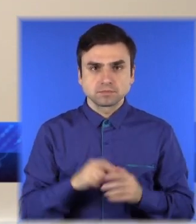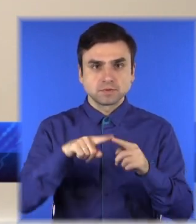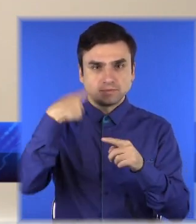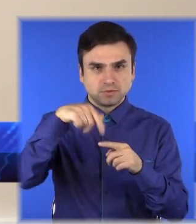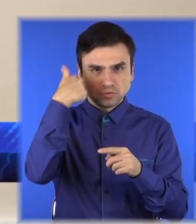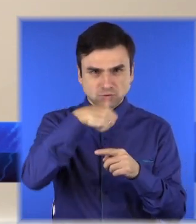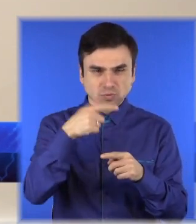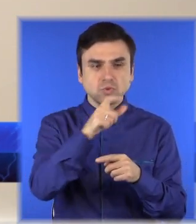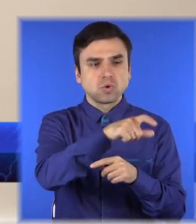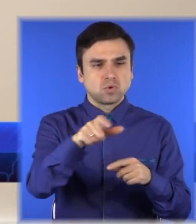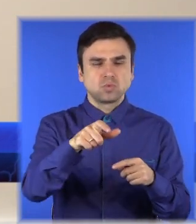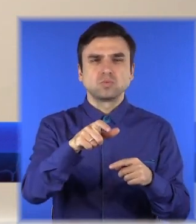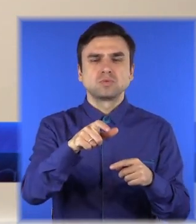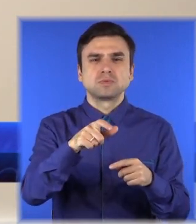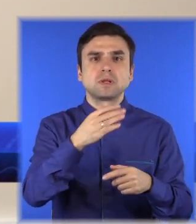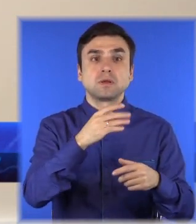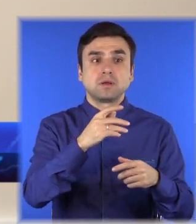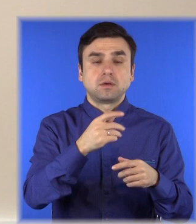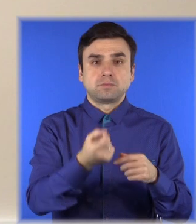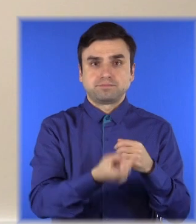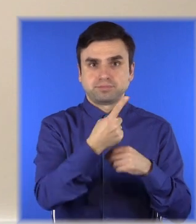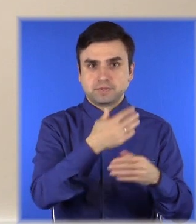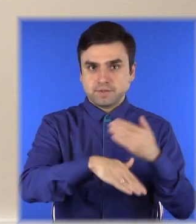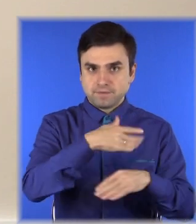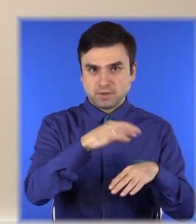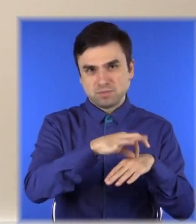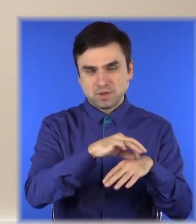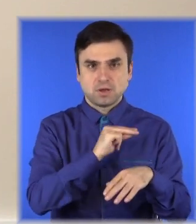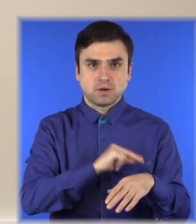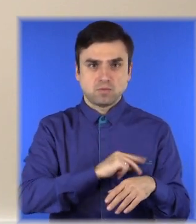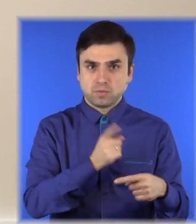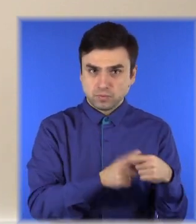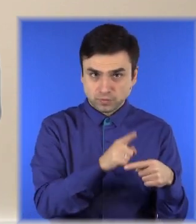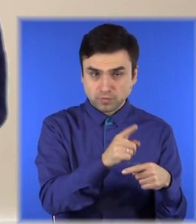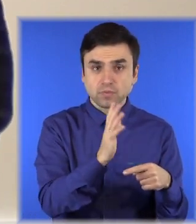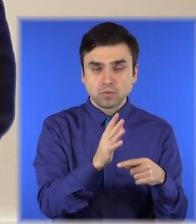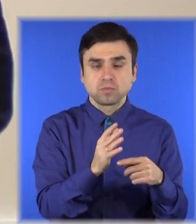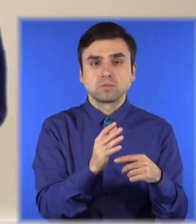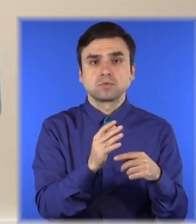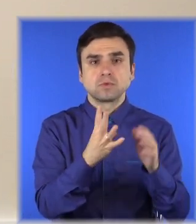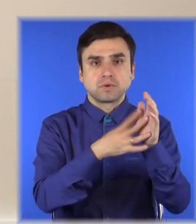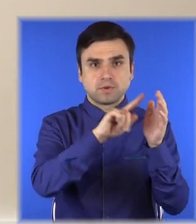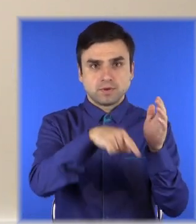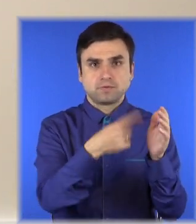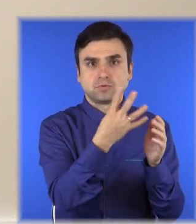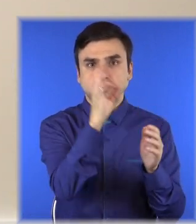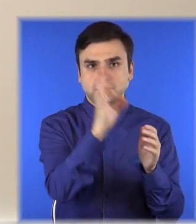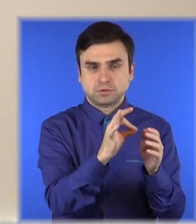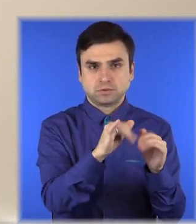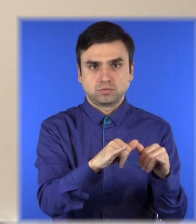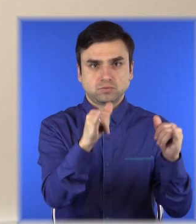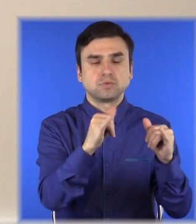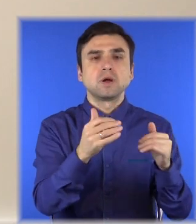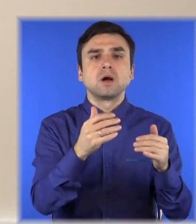втратили працездатність, підвищується на 9,4% і становитиме з грудня наступного року 1638 гривень на